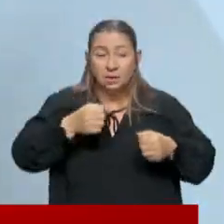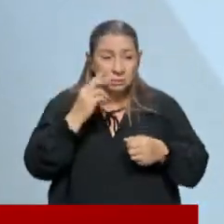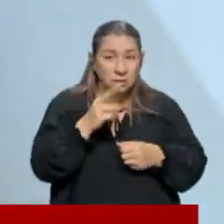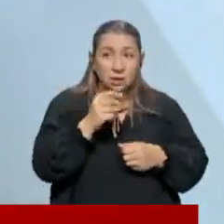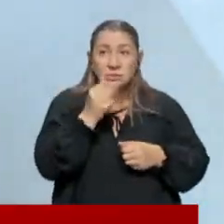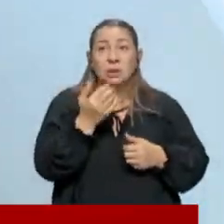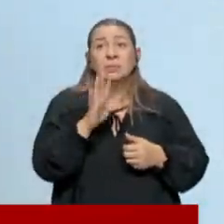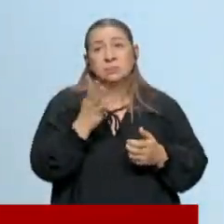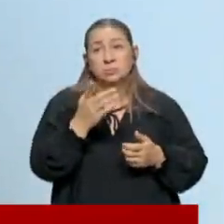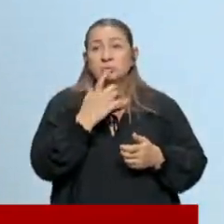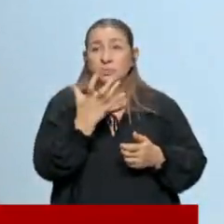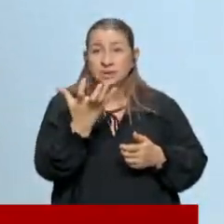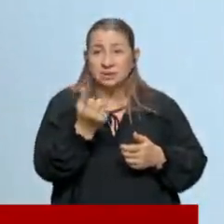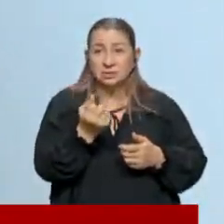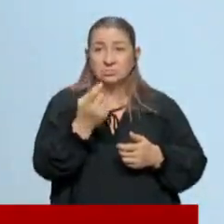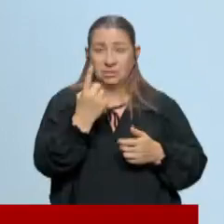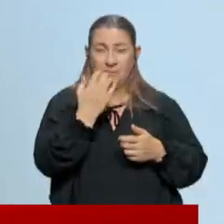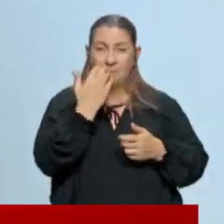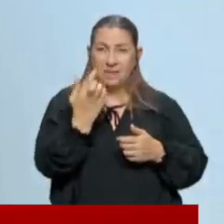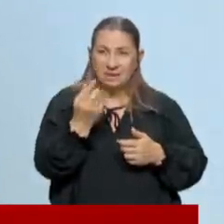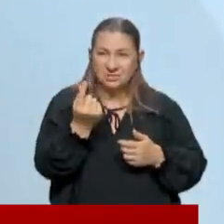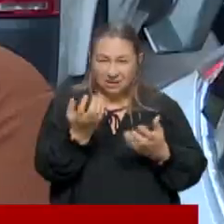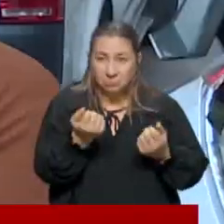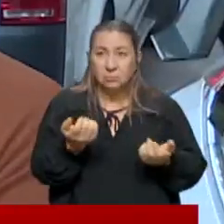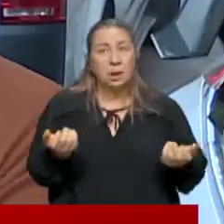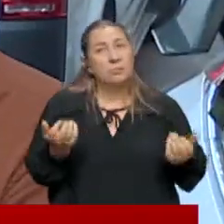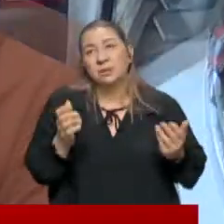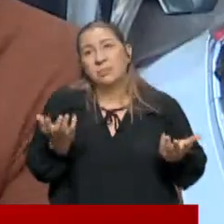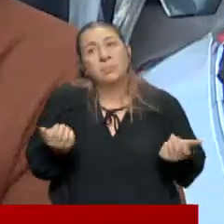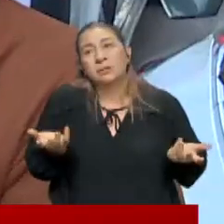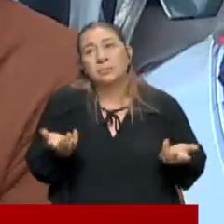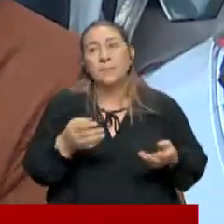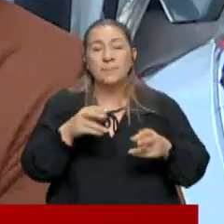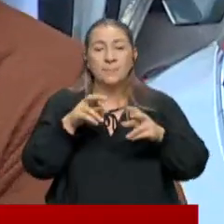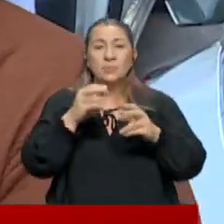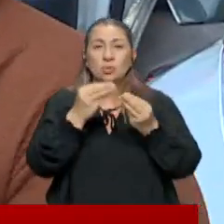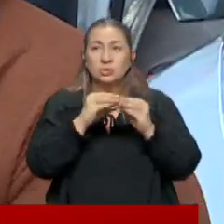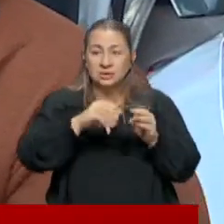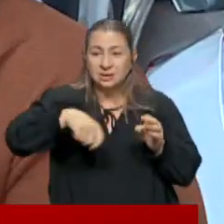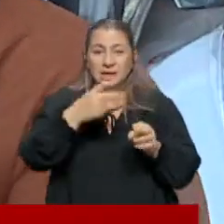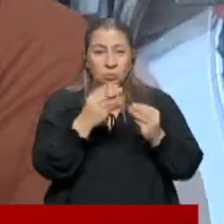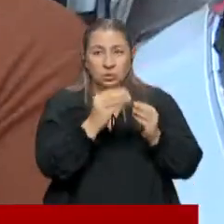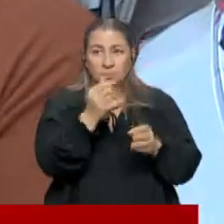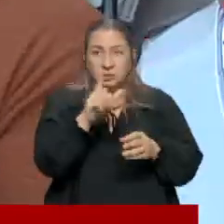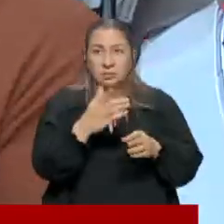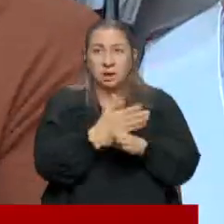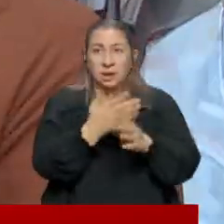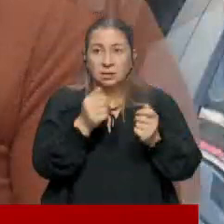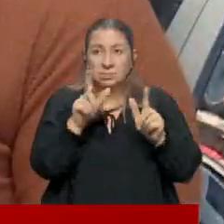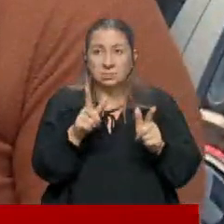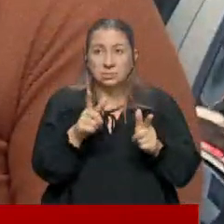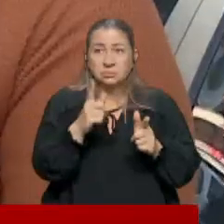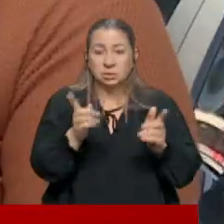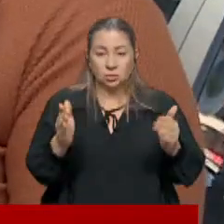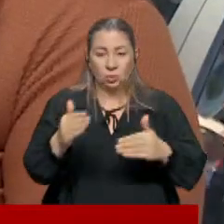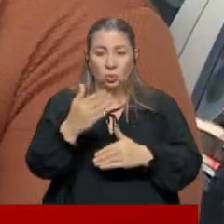hiçbir şey almadım geldim. Domates alacaktım dedim bir peynir bir şey de alayım ama almadım alamadım. Melemen yapsan 2 tane de yumurta alman lazım. Ekmek de alman lazım. Bir